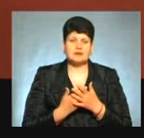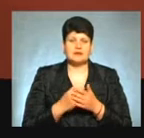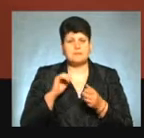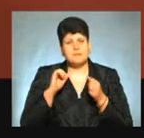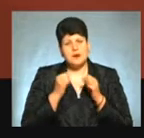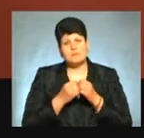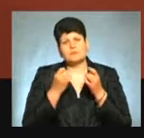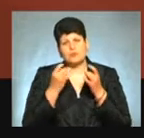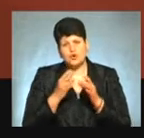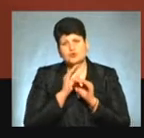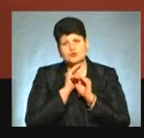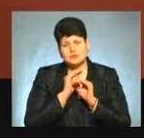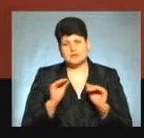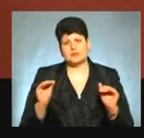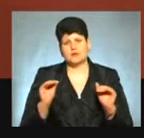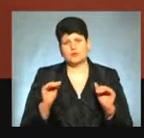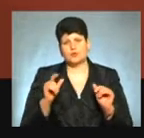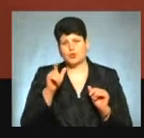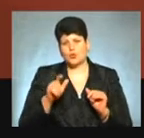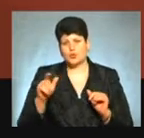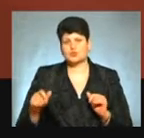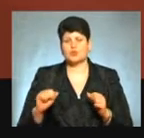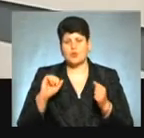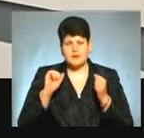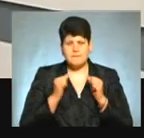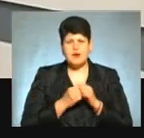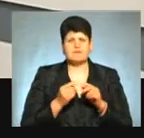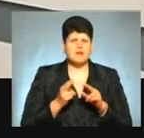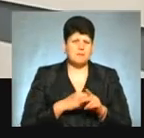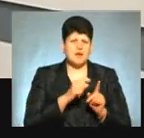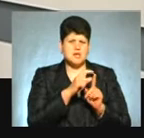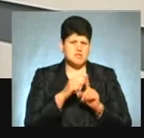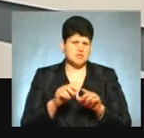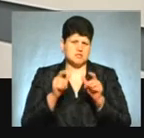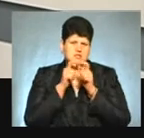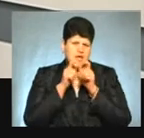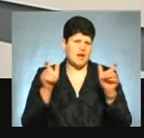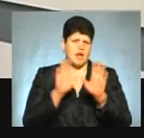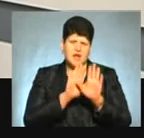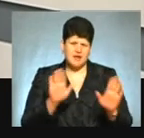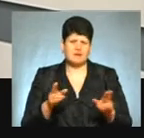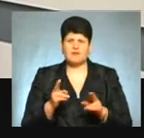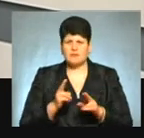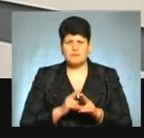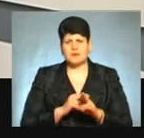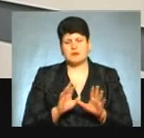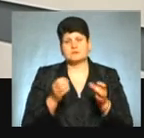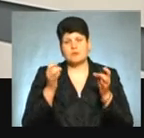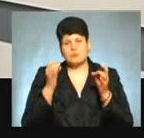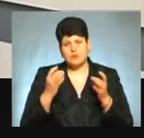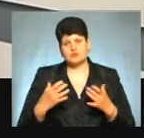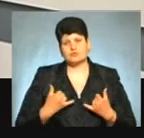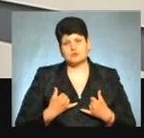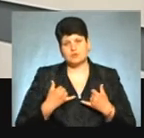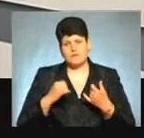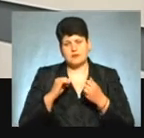пам'яті. Просто тихої, спокійної людської пам'яті, без символів, без лозунгів, без криків, без екстазу. Просто